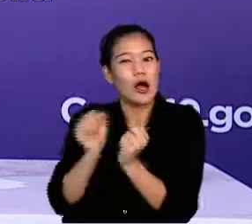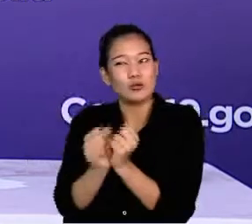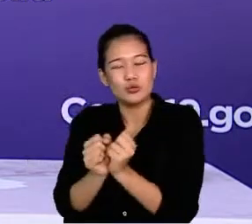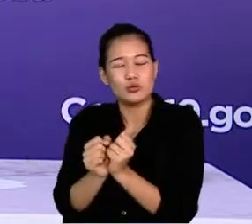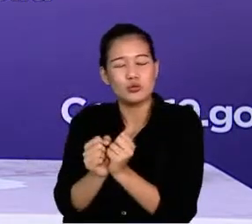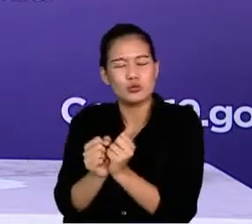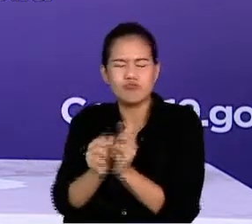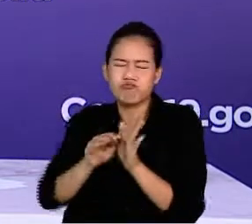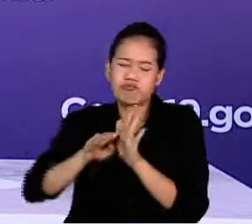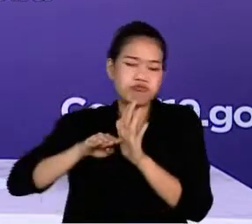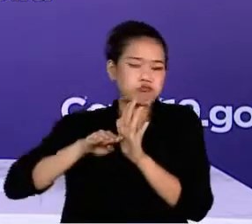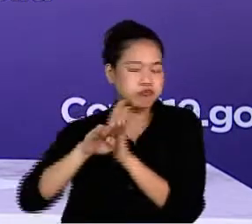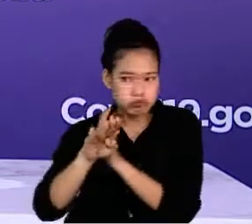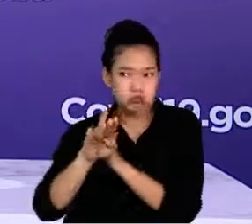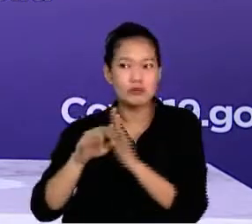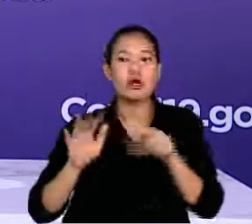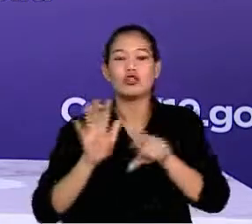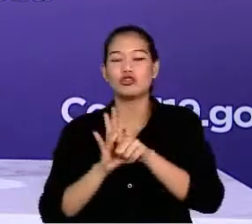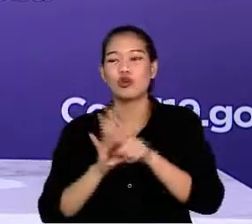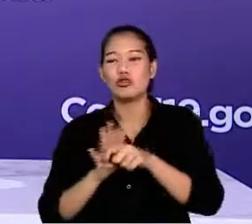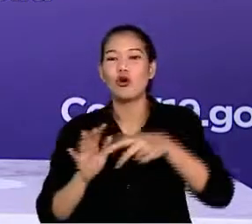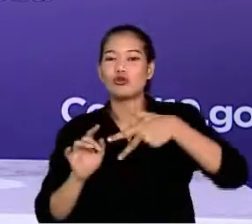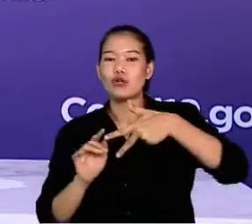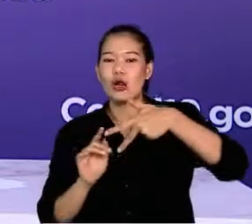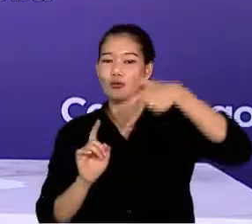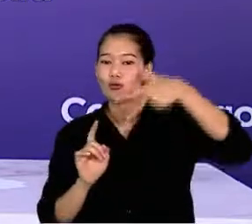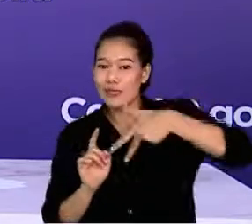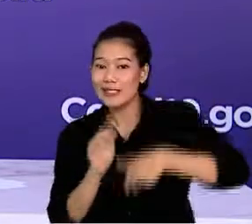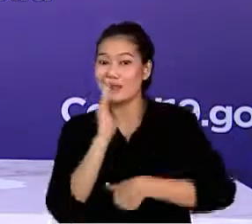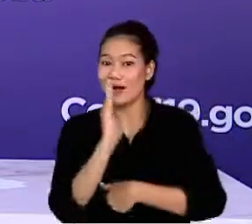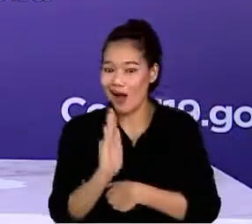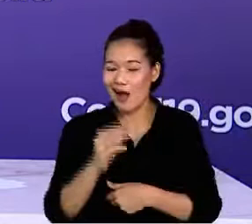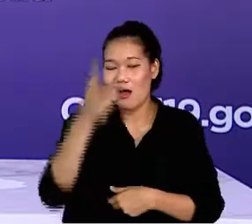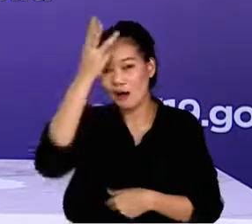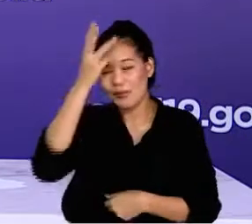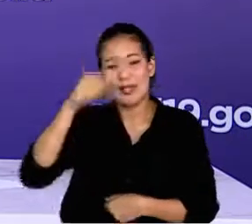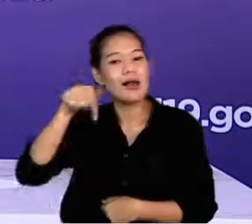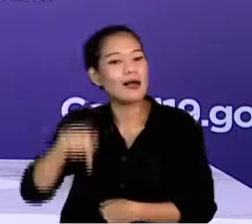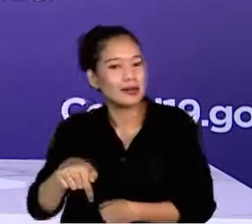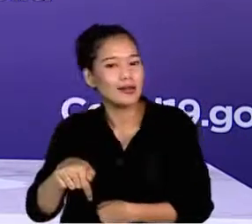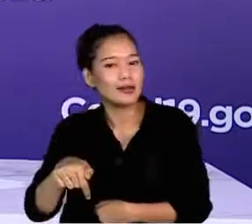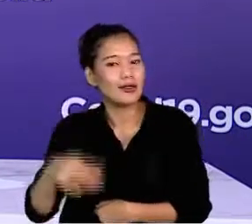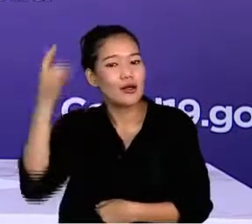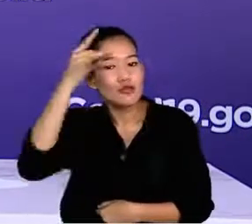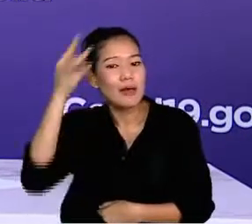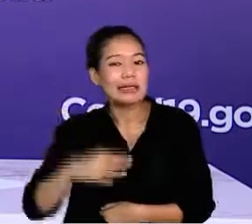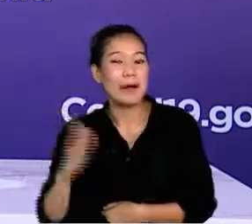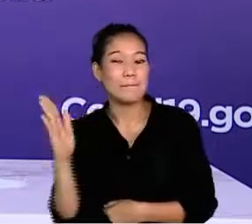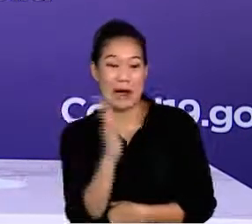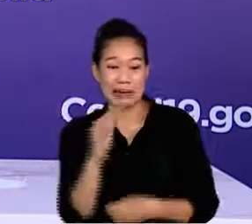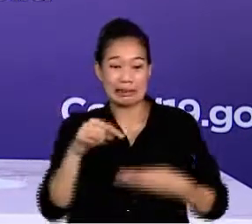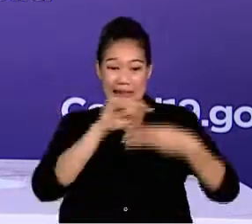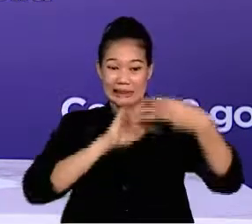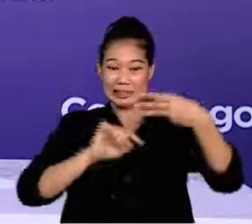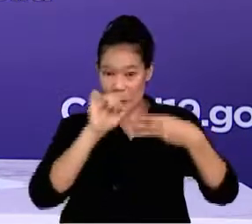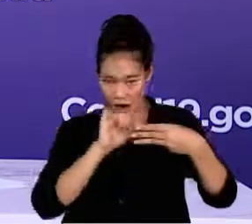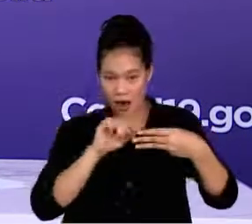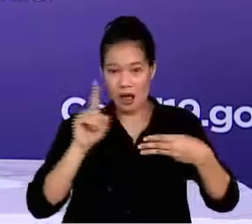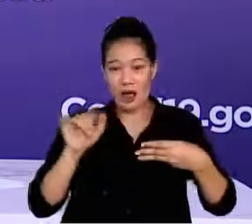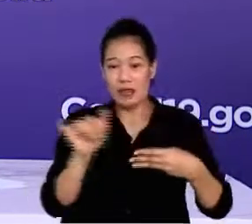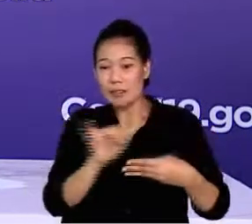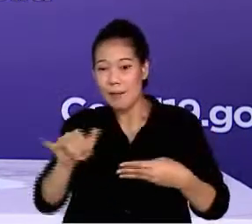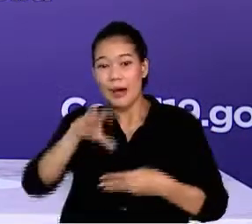kasusnya terbilang paling tinggi seperti Sulawesi Tengah Kalimantan Selatan dan Sumatera Barat serta